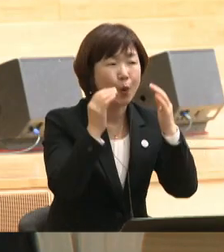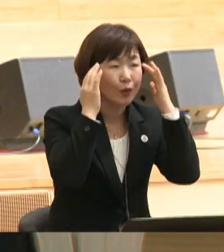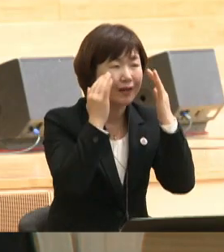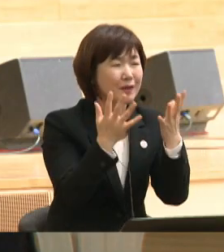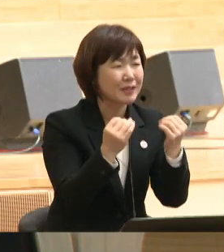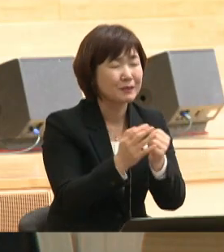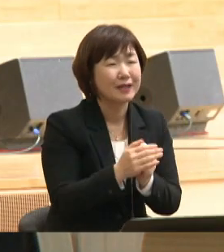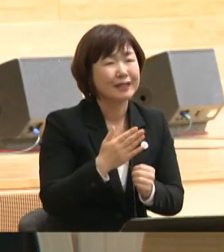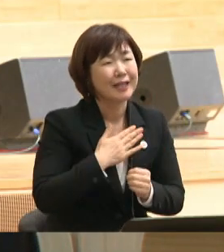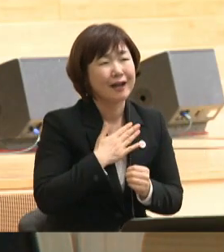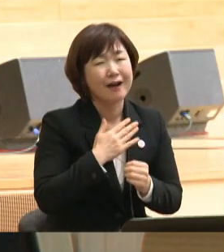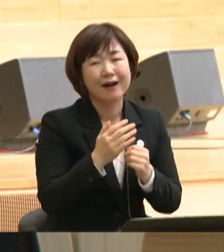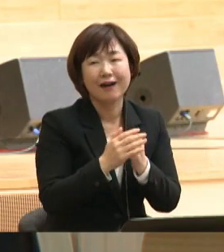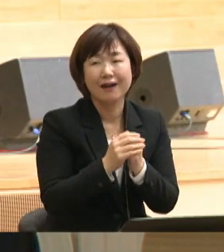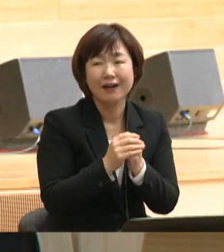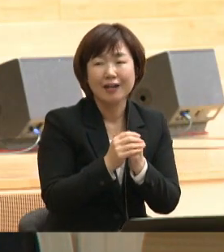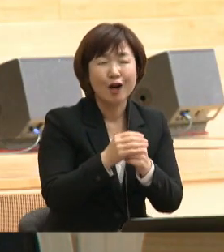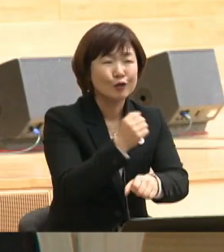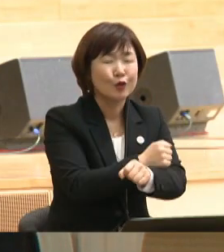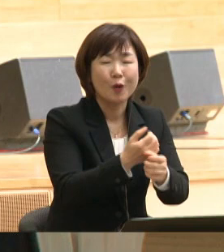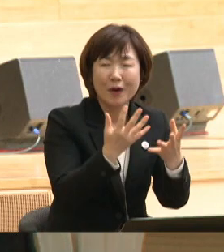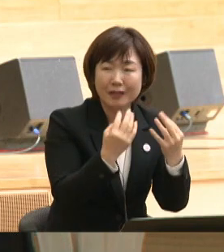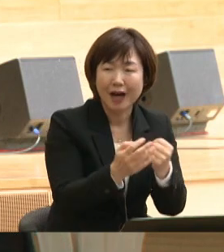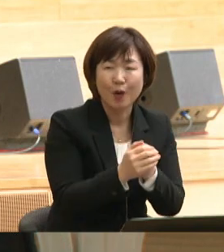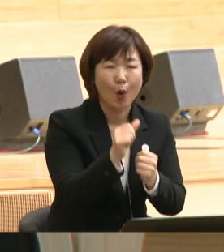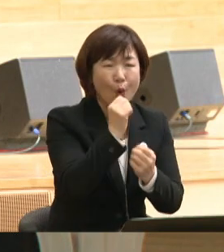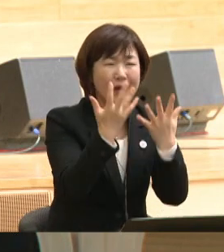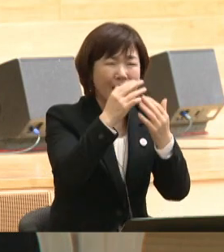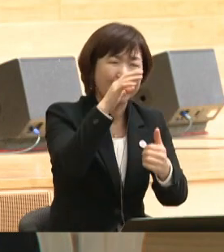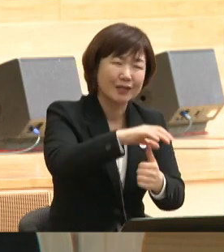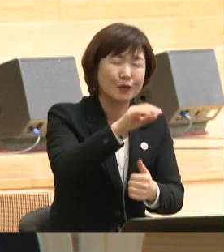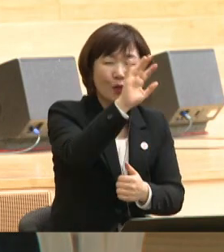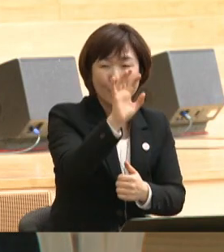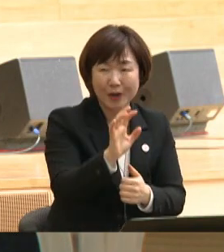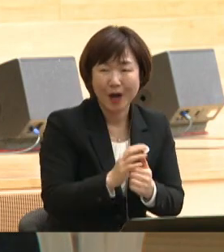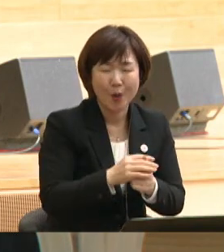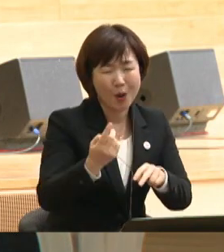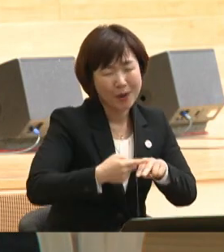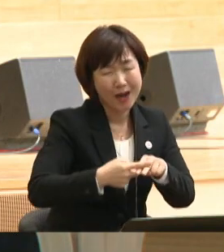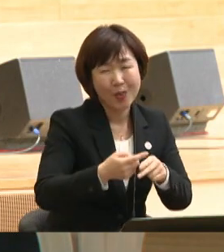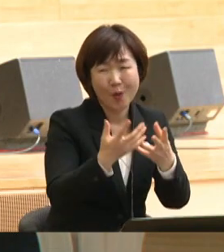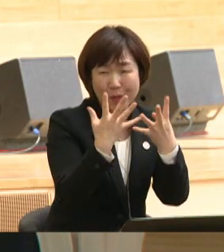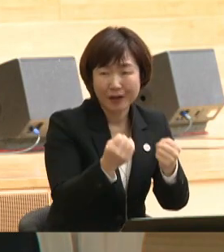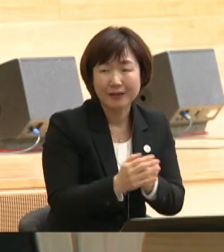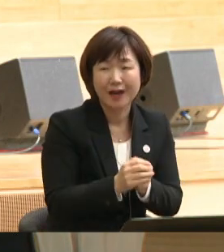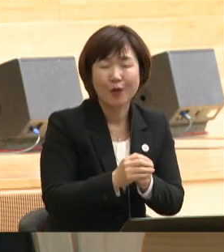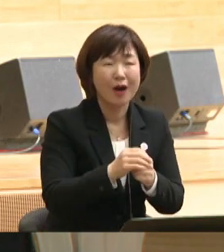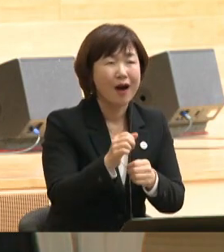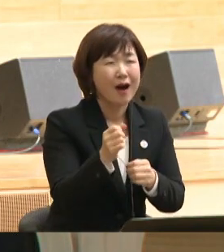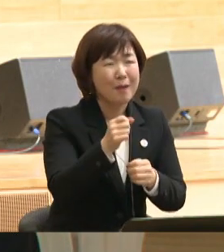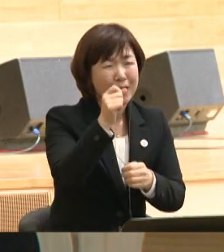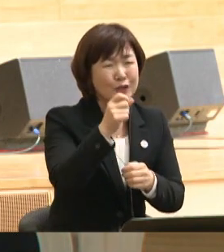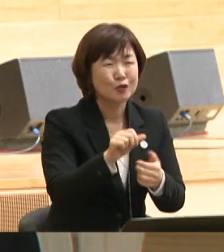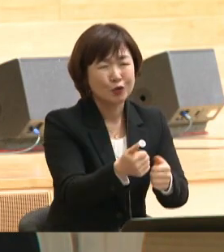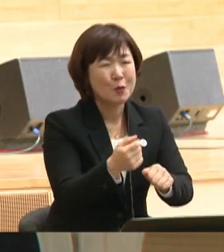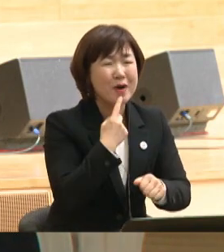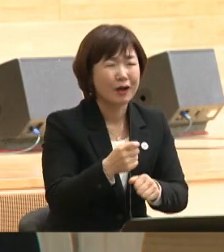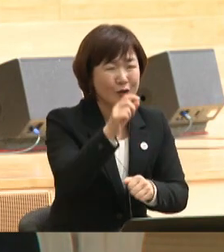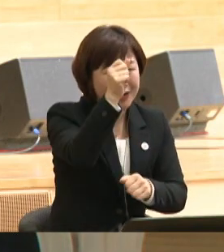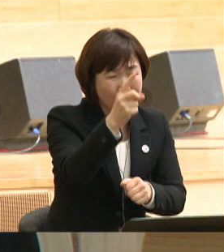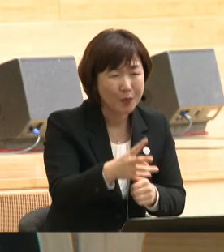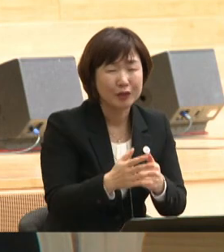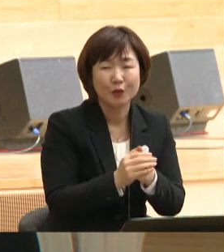내가 수고를 넘치도록 하고 옥에 갇히기도 더 많이 하고 매도 수없이 맞고 여러 번 죽을 뻔 하였다 그러면서